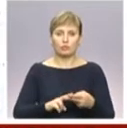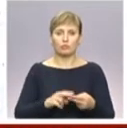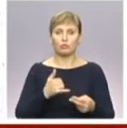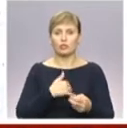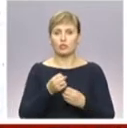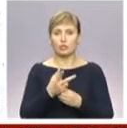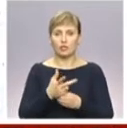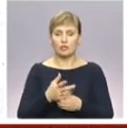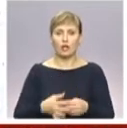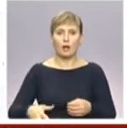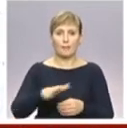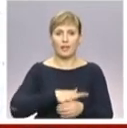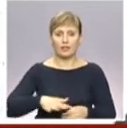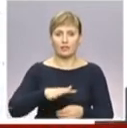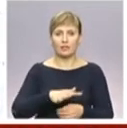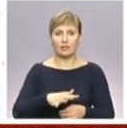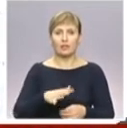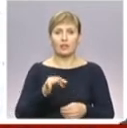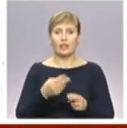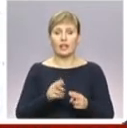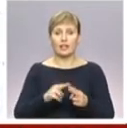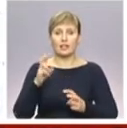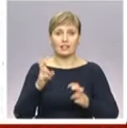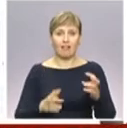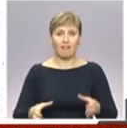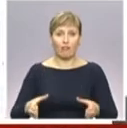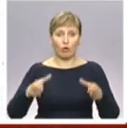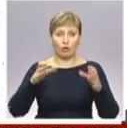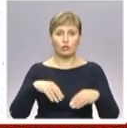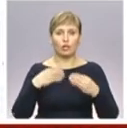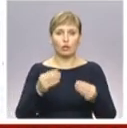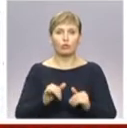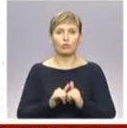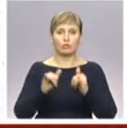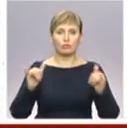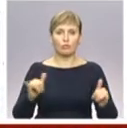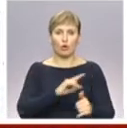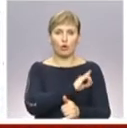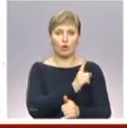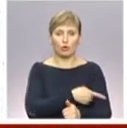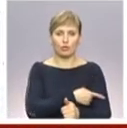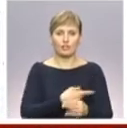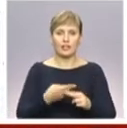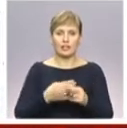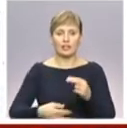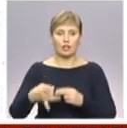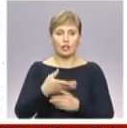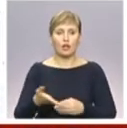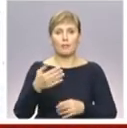объектов, порядка 60 калорий. То есть вот эта котельная дает нам возможность прироста еще дополнительной мощности в этой регионе. И мы